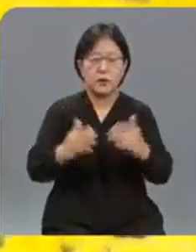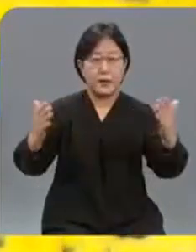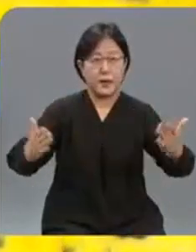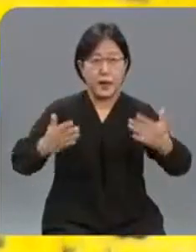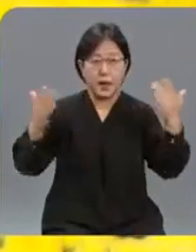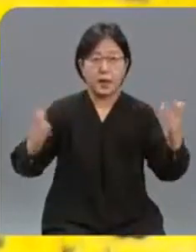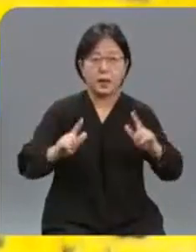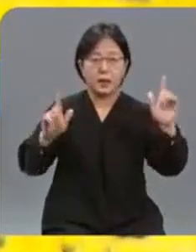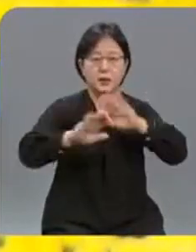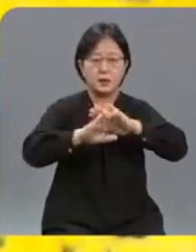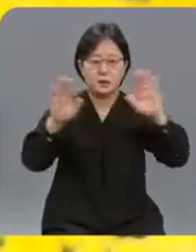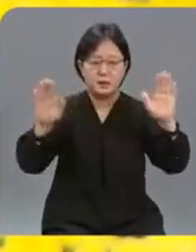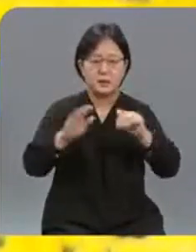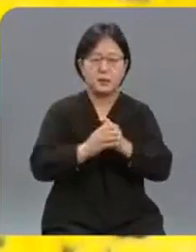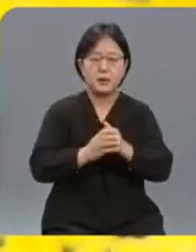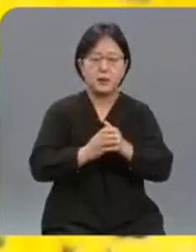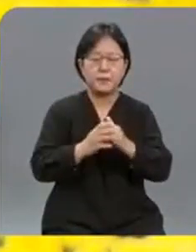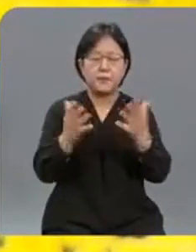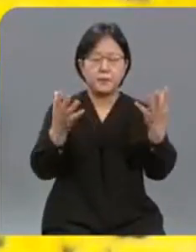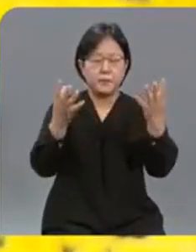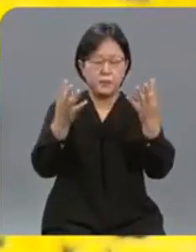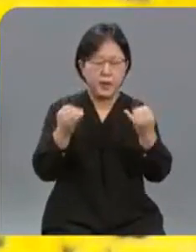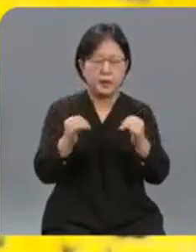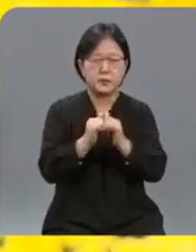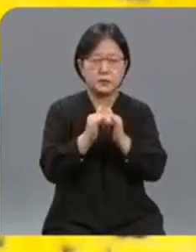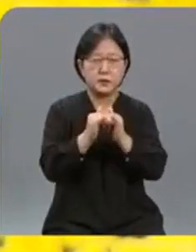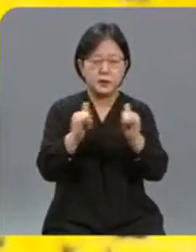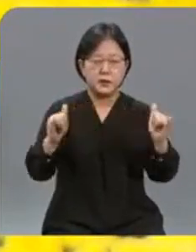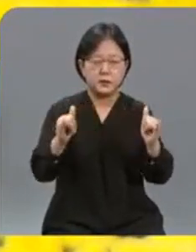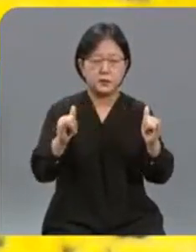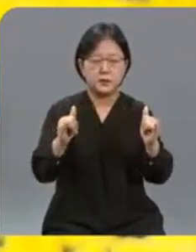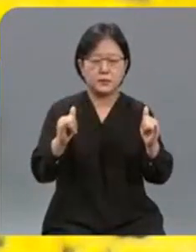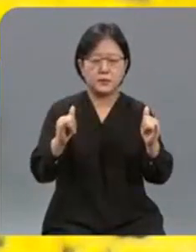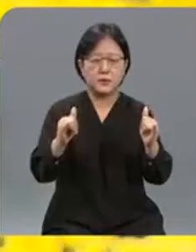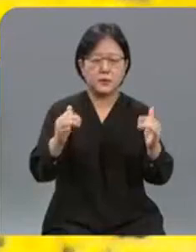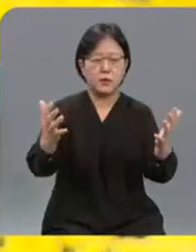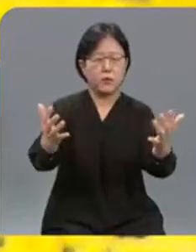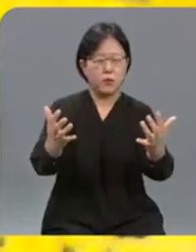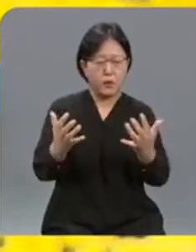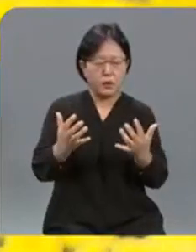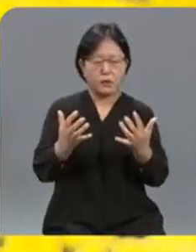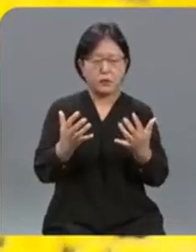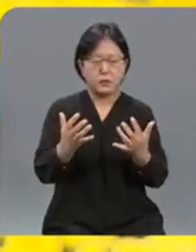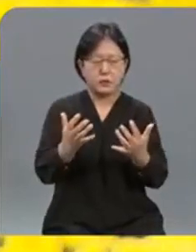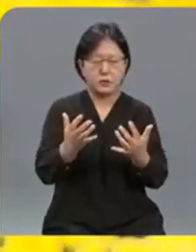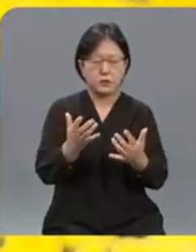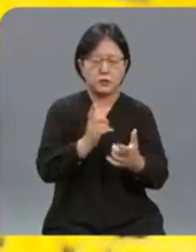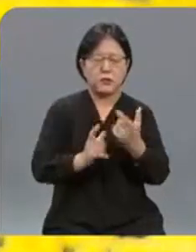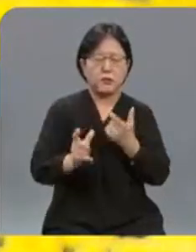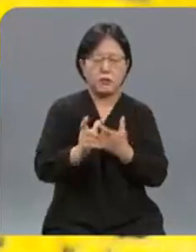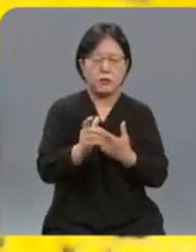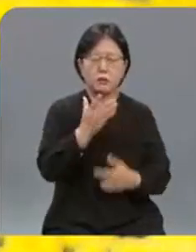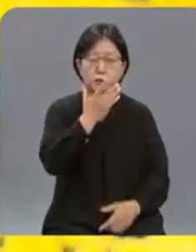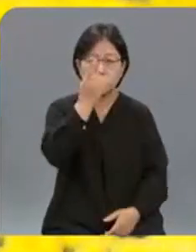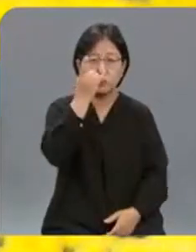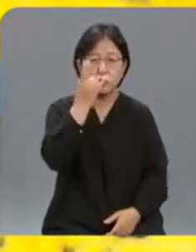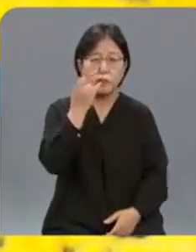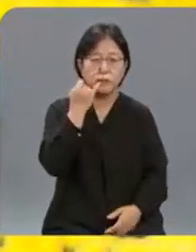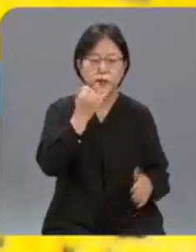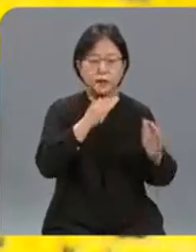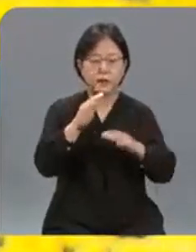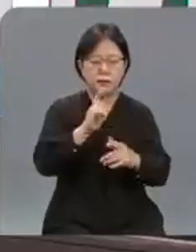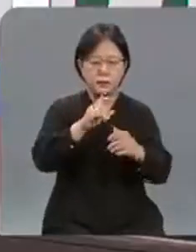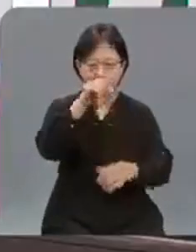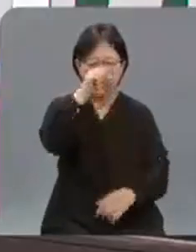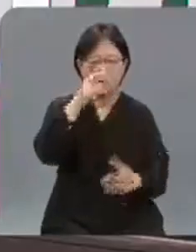가을 날씨에 참 일단은 이런 많은 인파들이 모여서 있으니까 더욱 순천만이